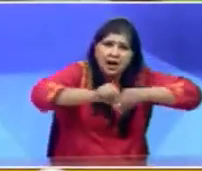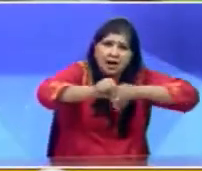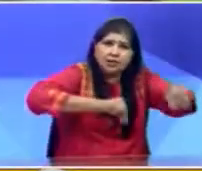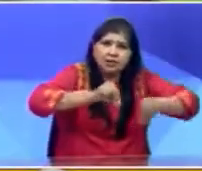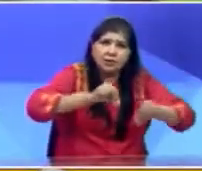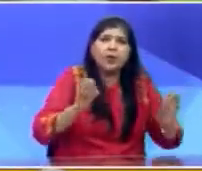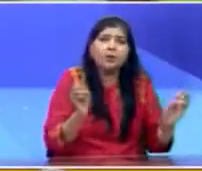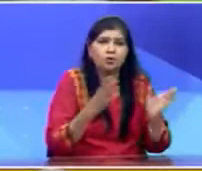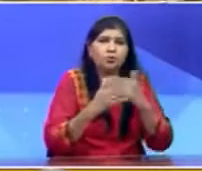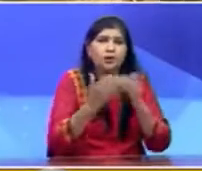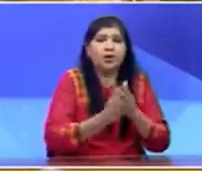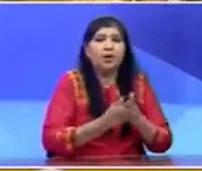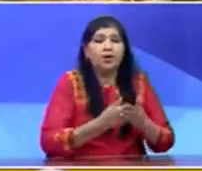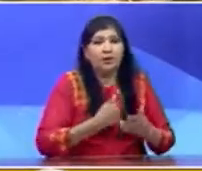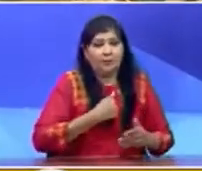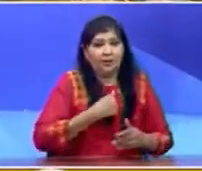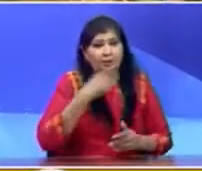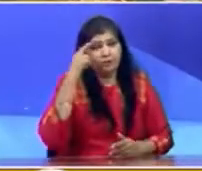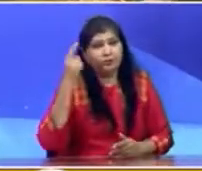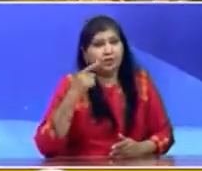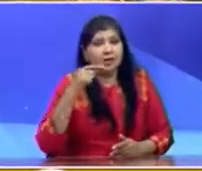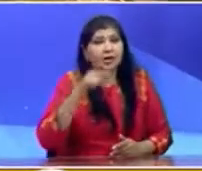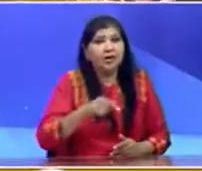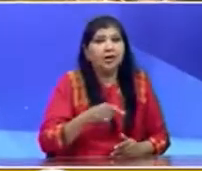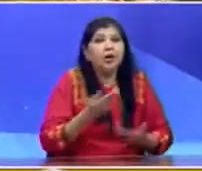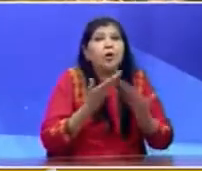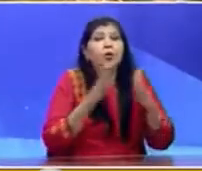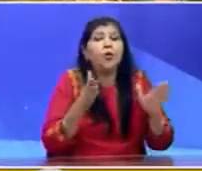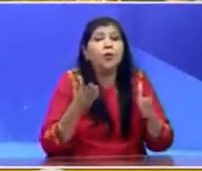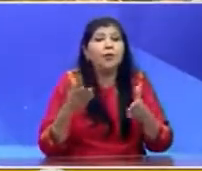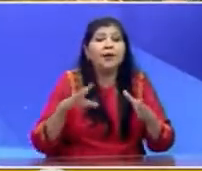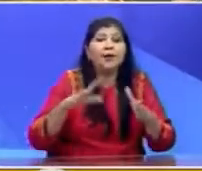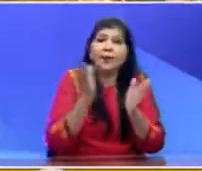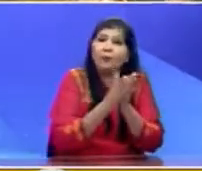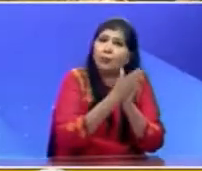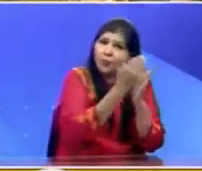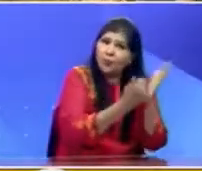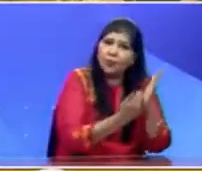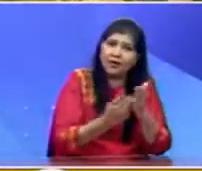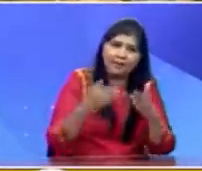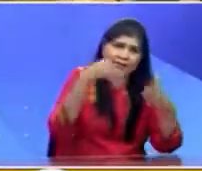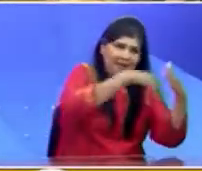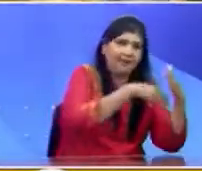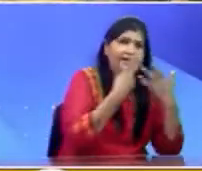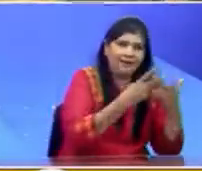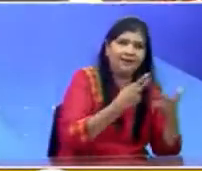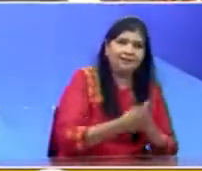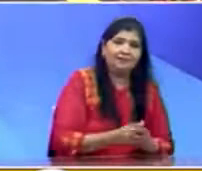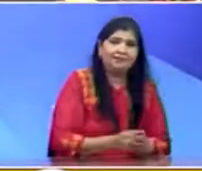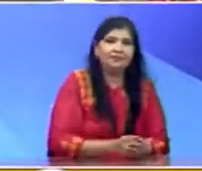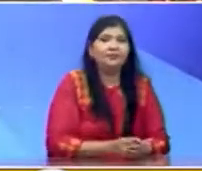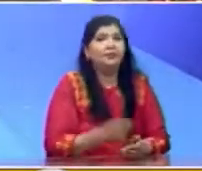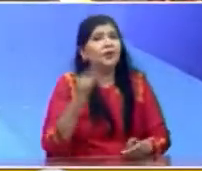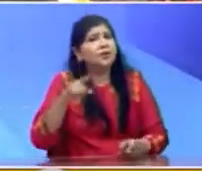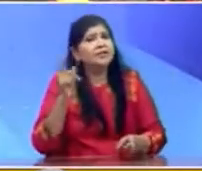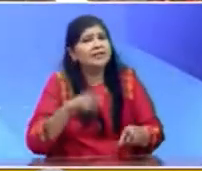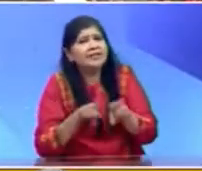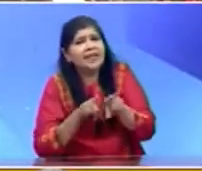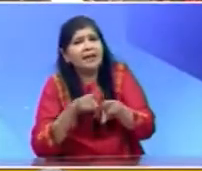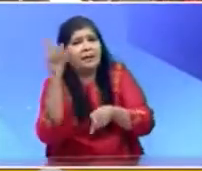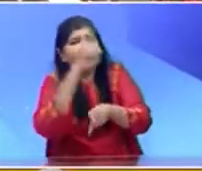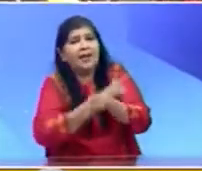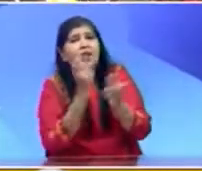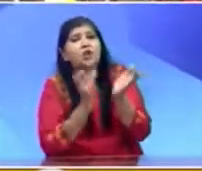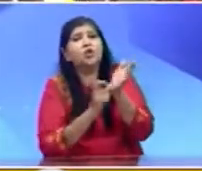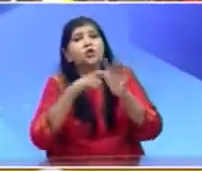है और मुझे इसकी ओपनिंग सेरेमनी में शामिल होने का सौभाग्य मिला। उसी दिन यूके